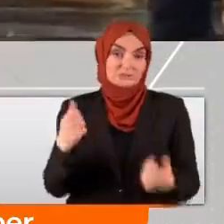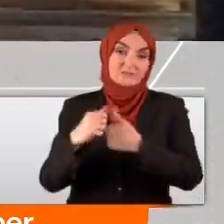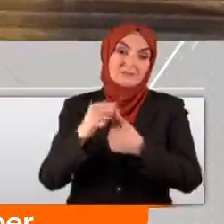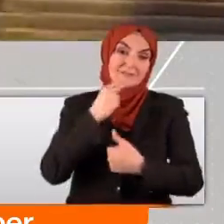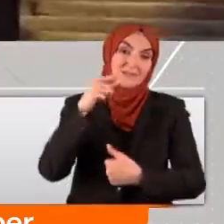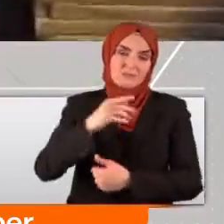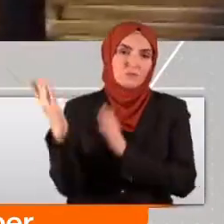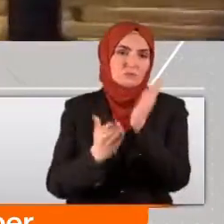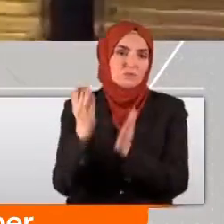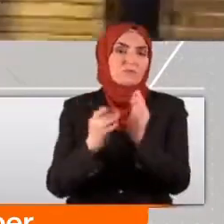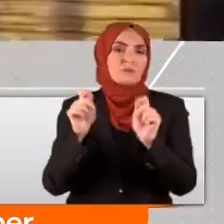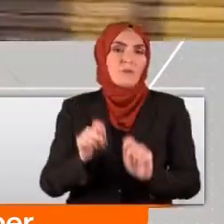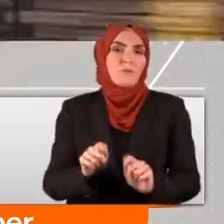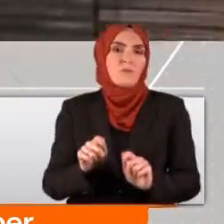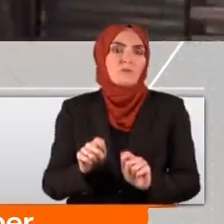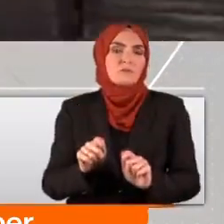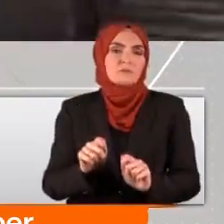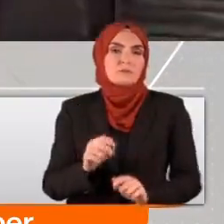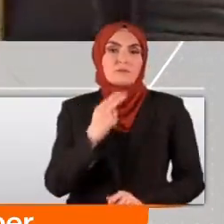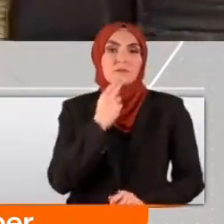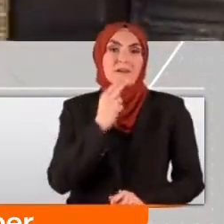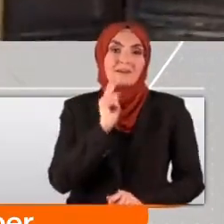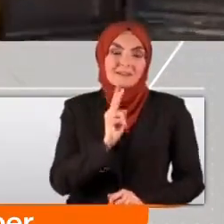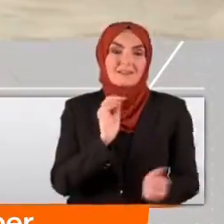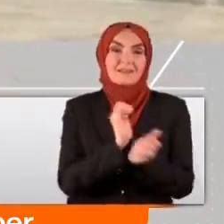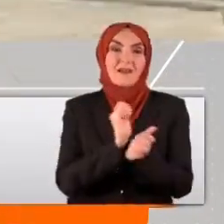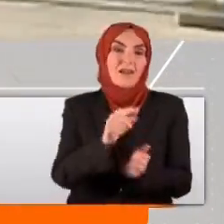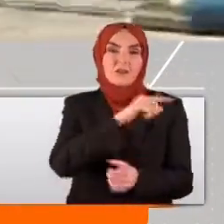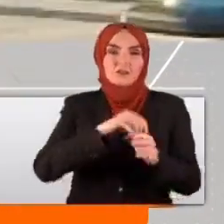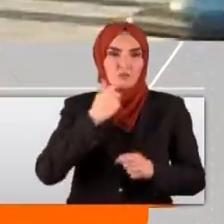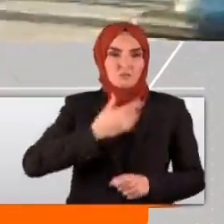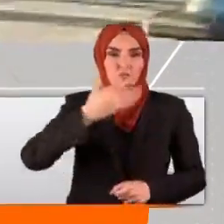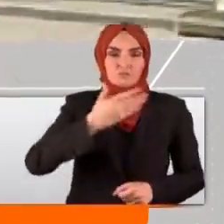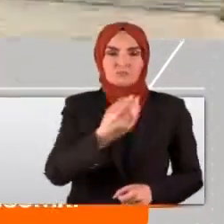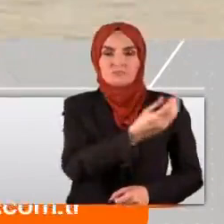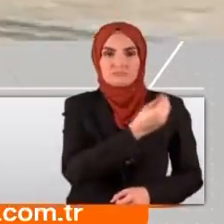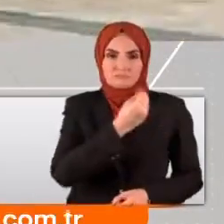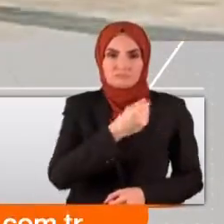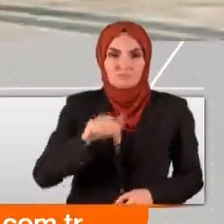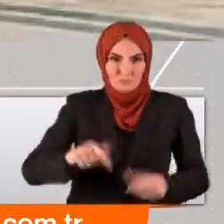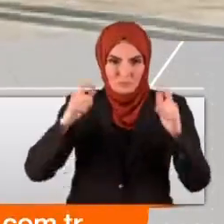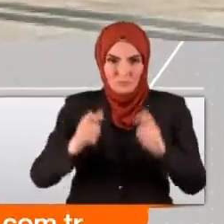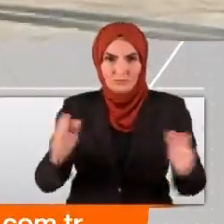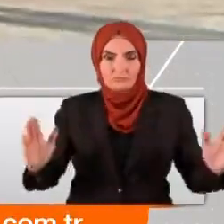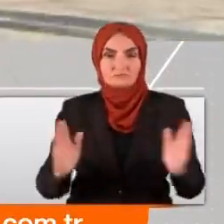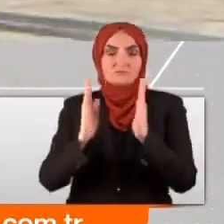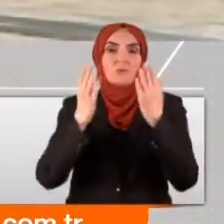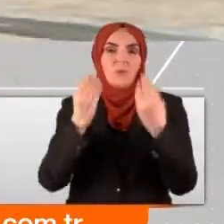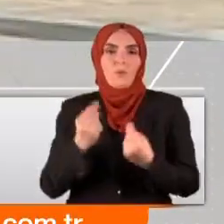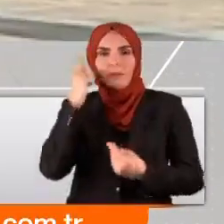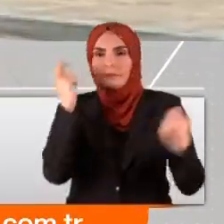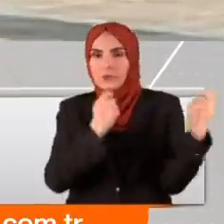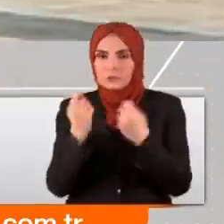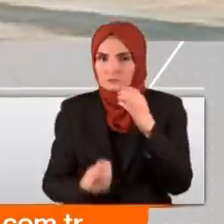Bunu duyan aile büyükleriyle o kişi tam da burada karşı karşıya geldi. Önce aralarında tartışma çıktı. O tartışma giderek